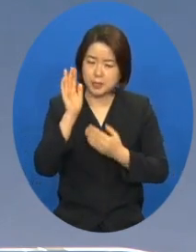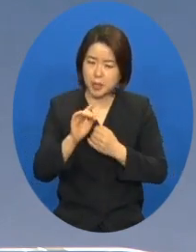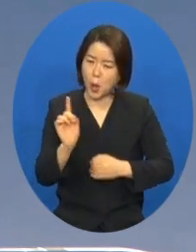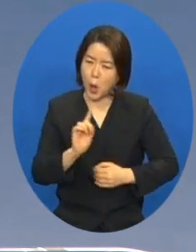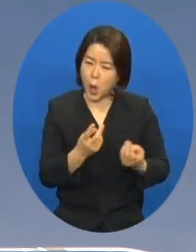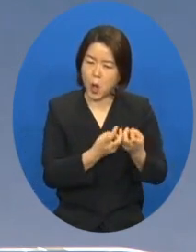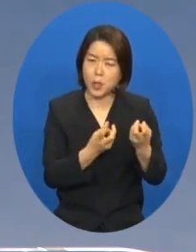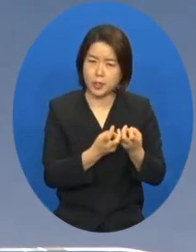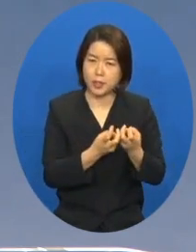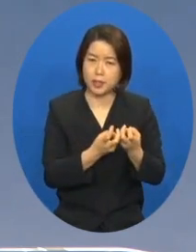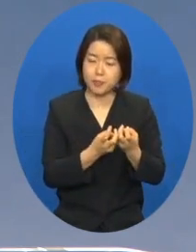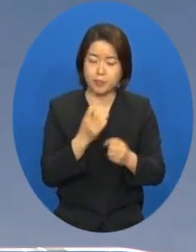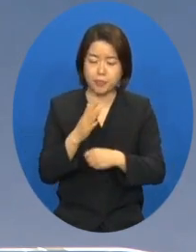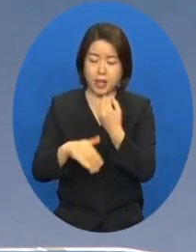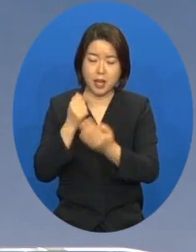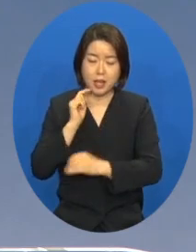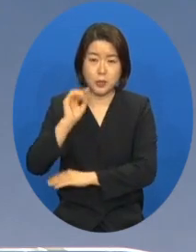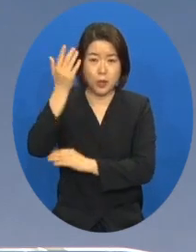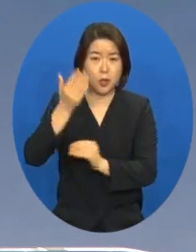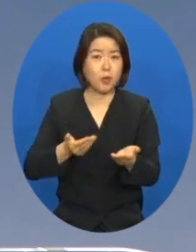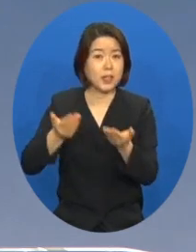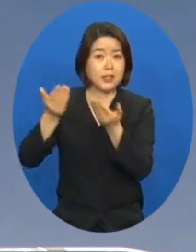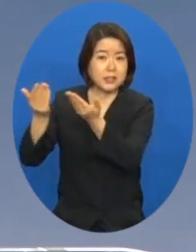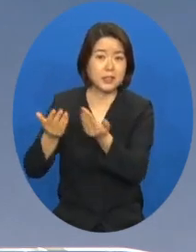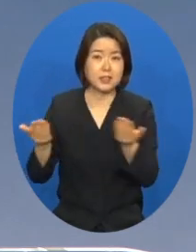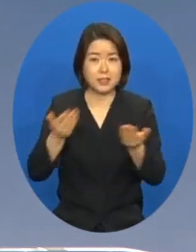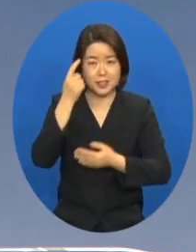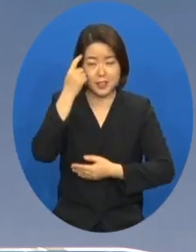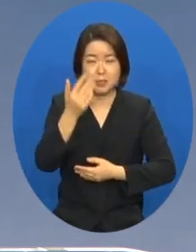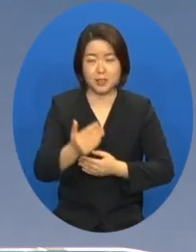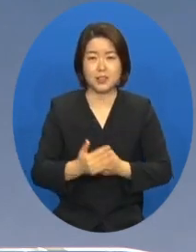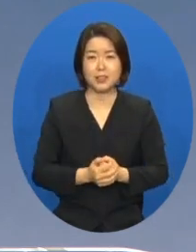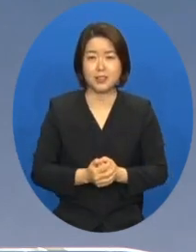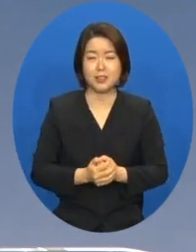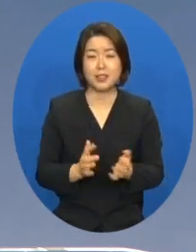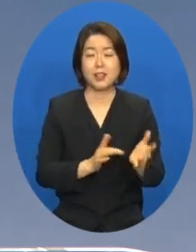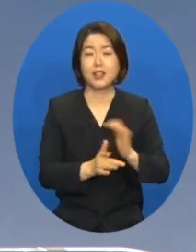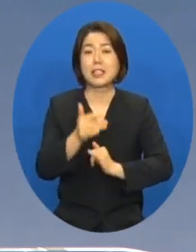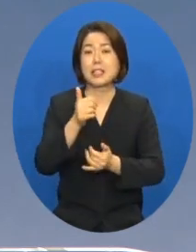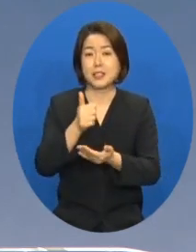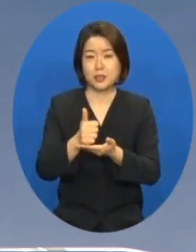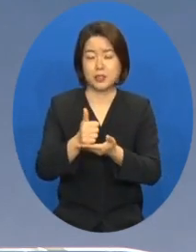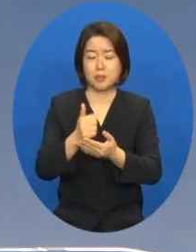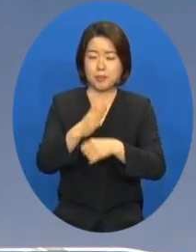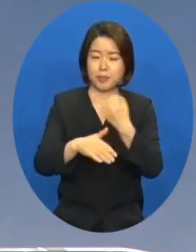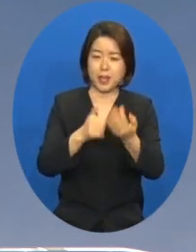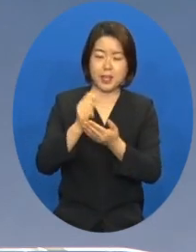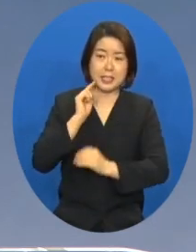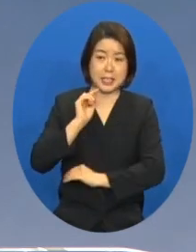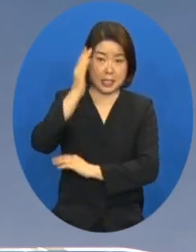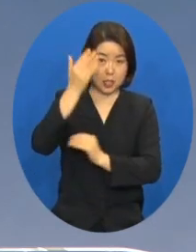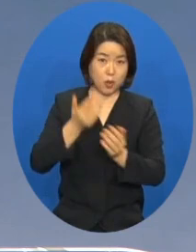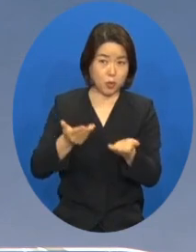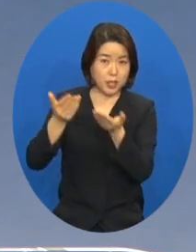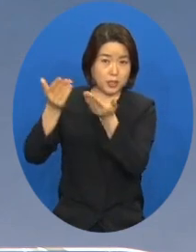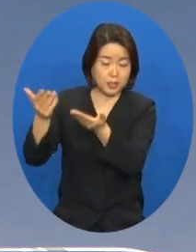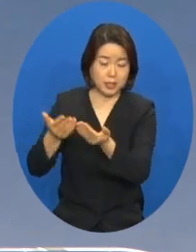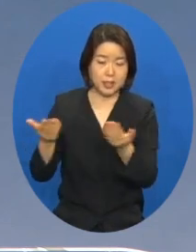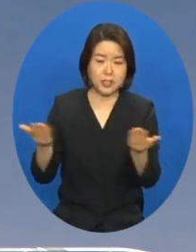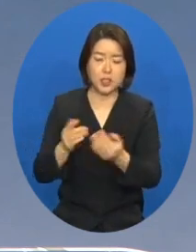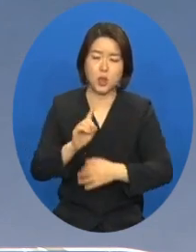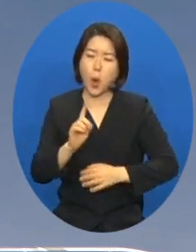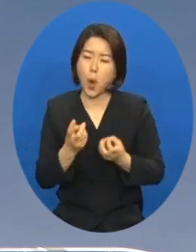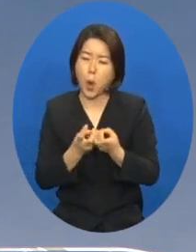것이 하나님께 영광 돌리는 일일까요? 예수님께서 하나님께 영광 돌리는 일은 어떻게 하는